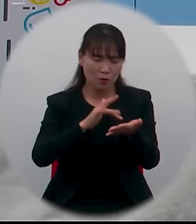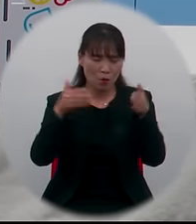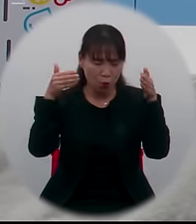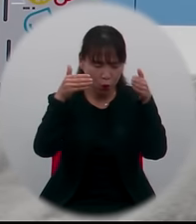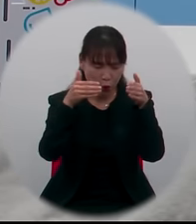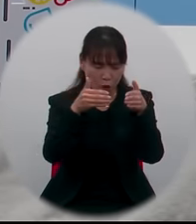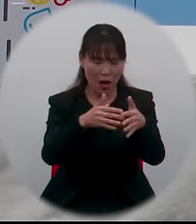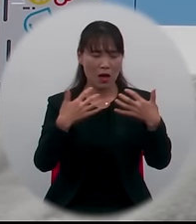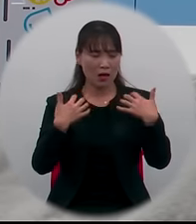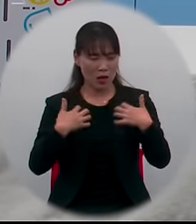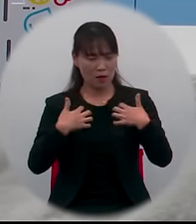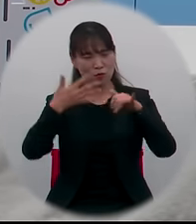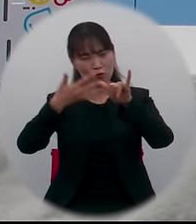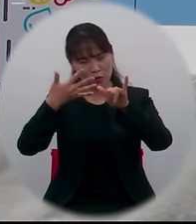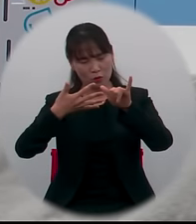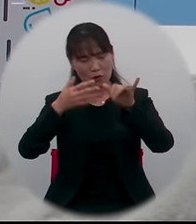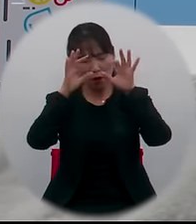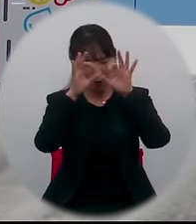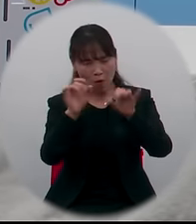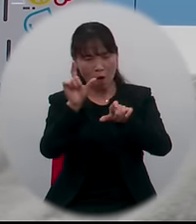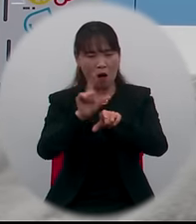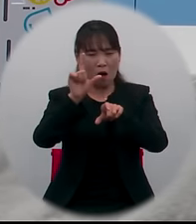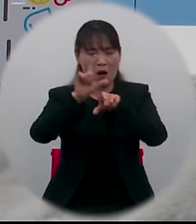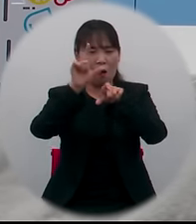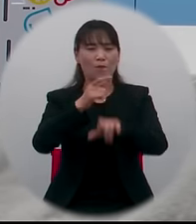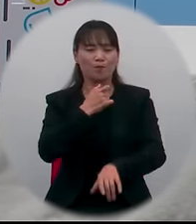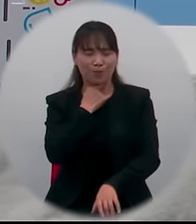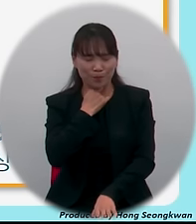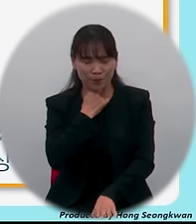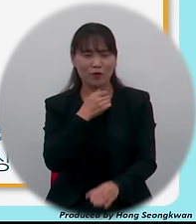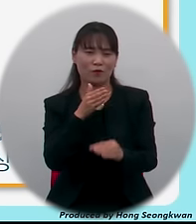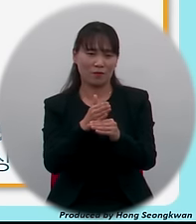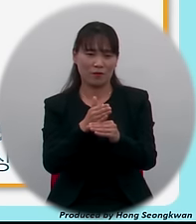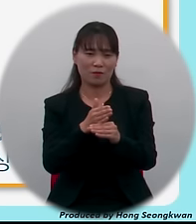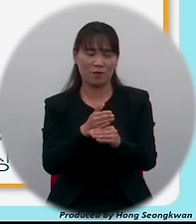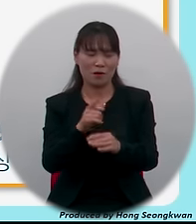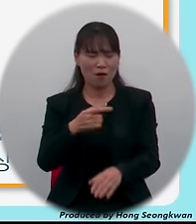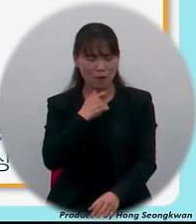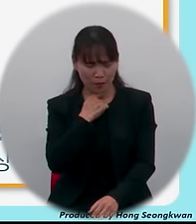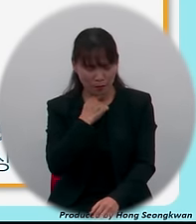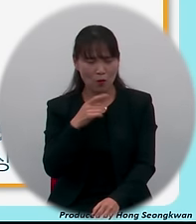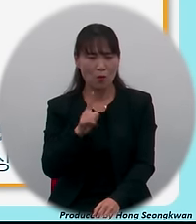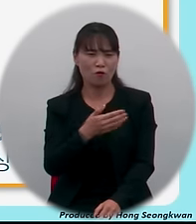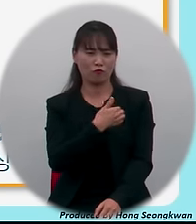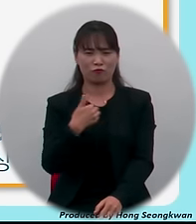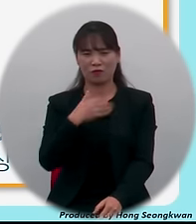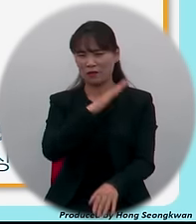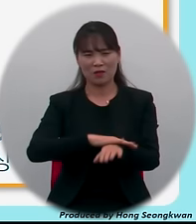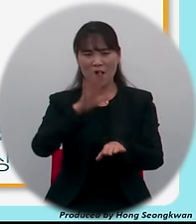유튜브는 보면 볼수록 욕구 중심으로 하게 되어 있어요이 욕구는 충족이 잘 안 돼요 하면 할수록